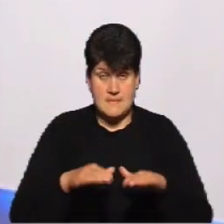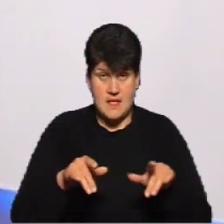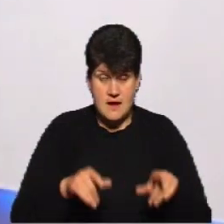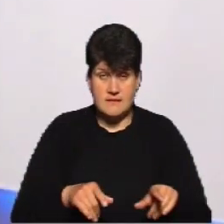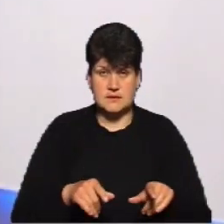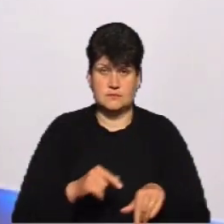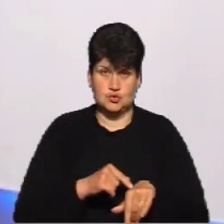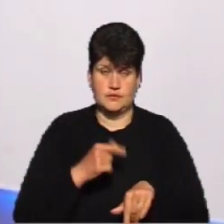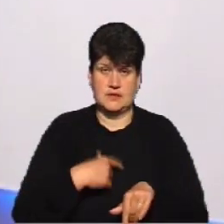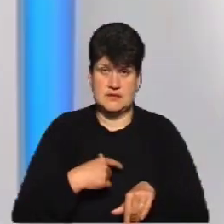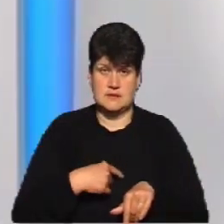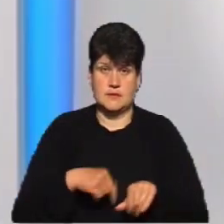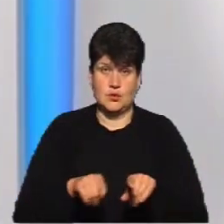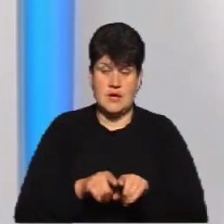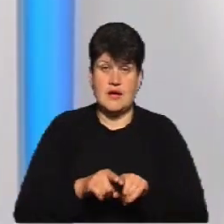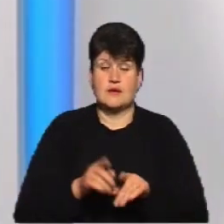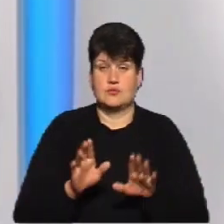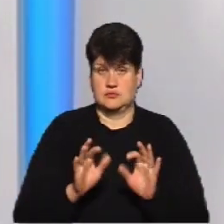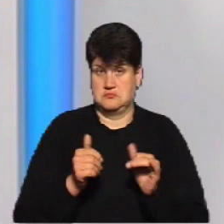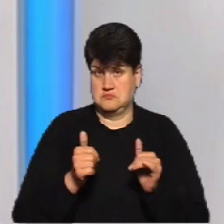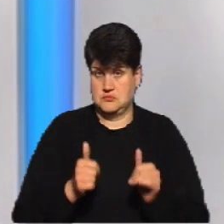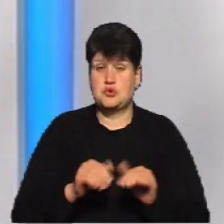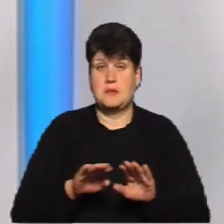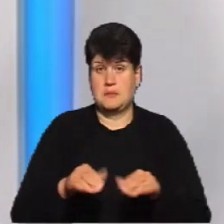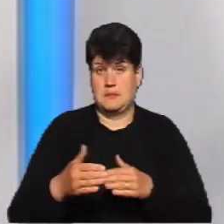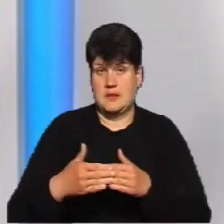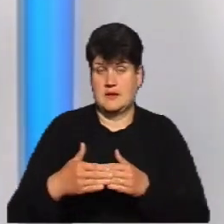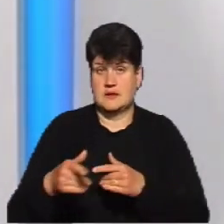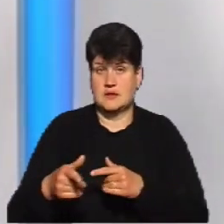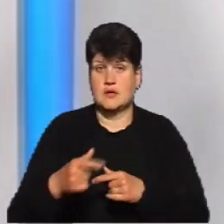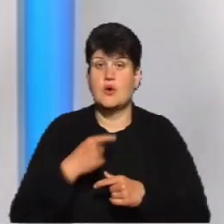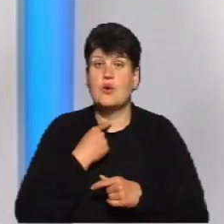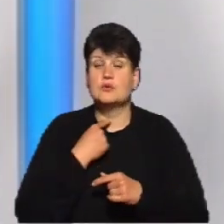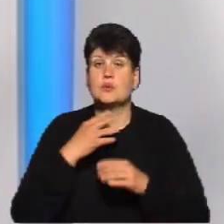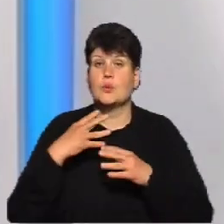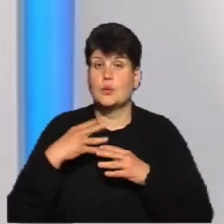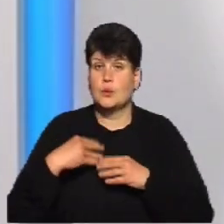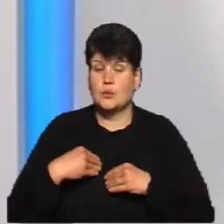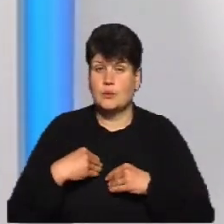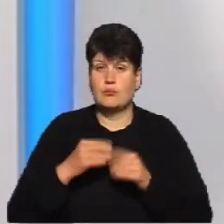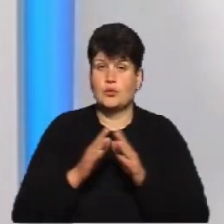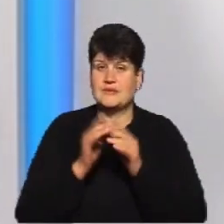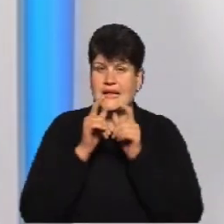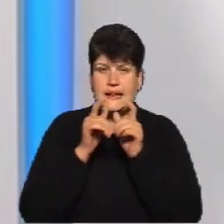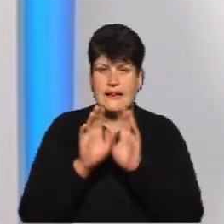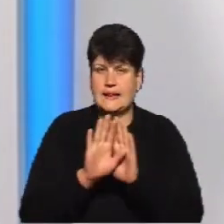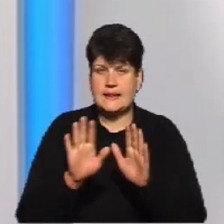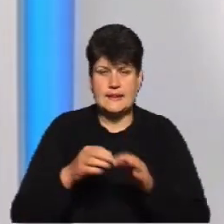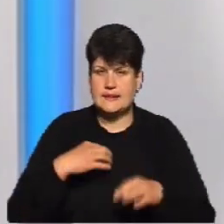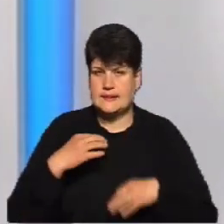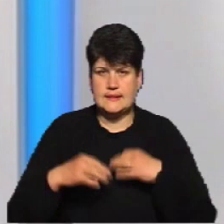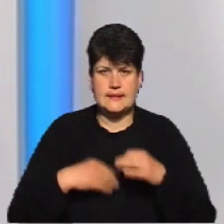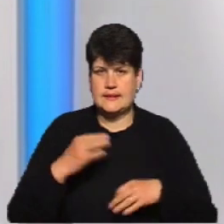почуваєтеся як риба, як то кажуть, тоді підпливайте до людини, голосом її заспокойте, попросіть не панікувати, щоб не робити неправильних